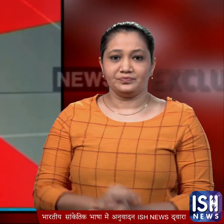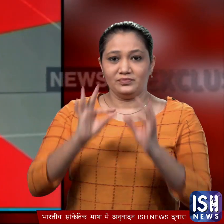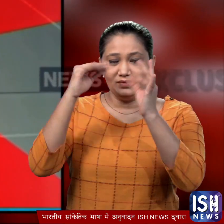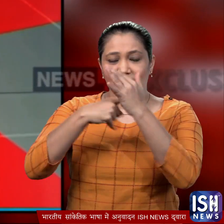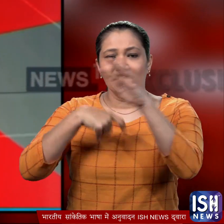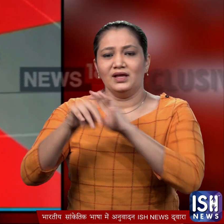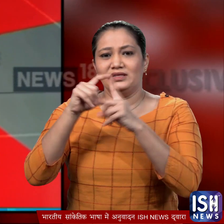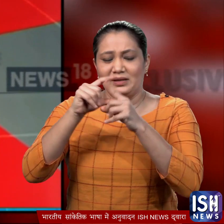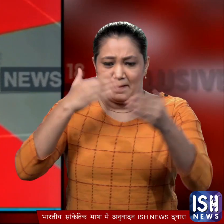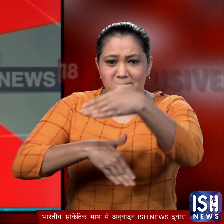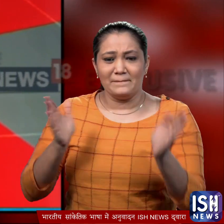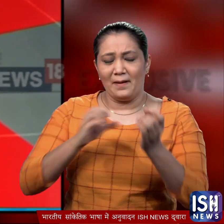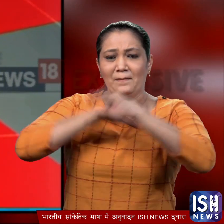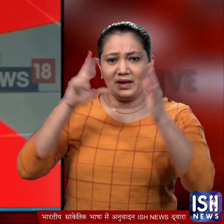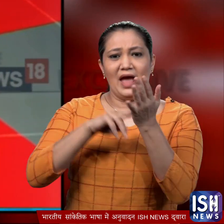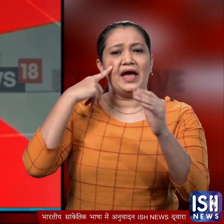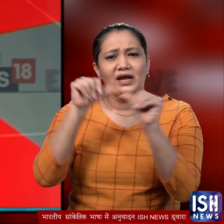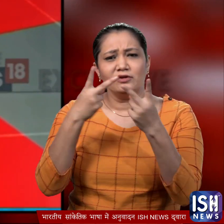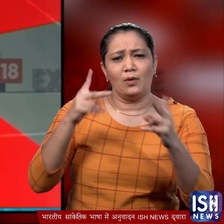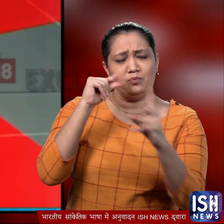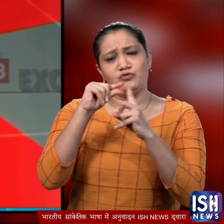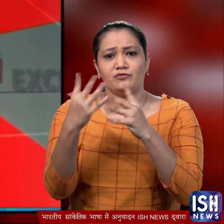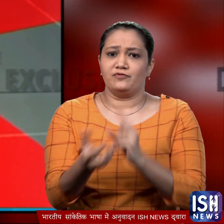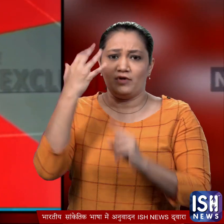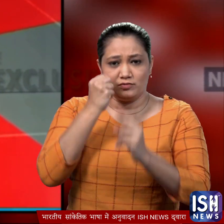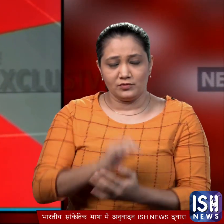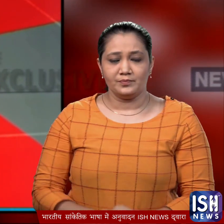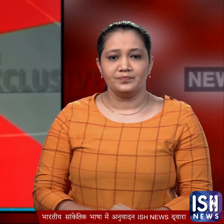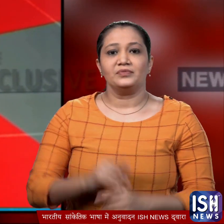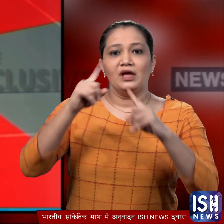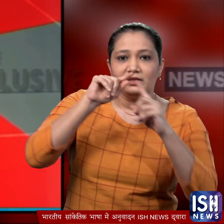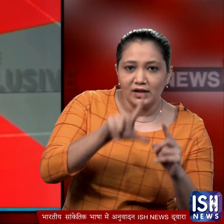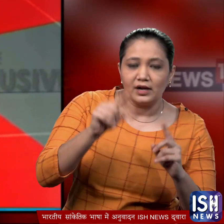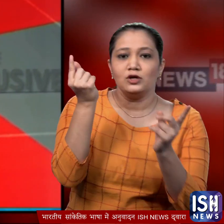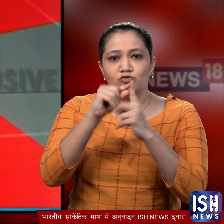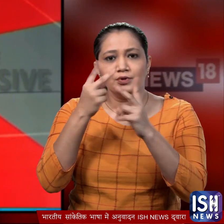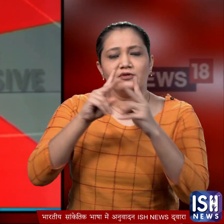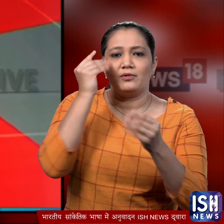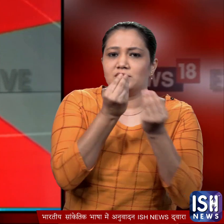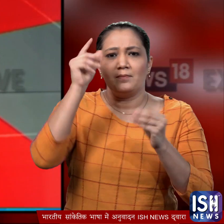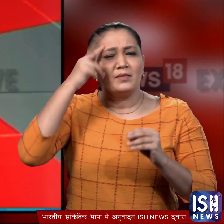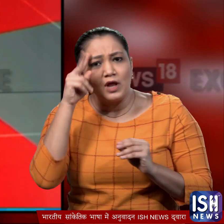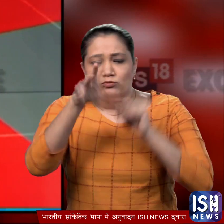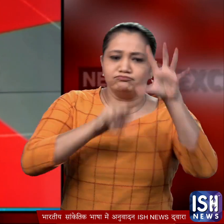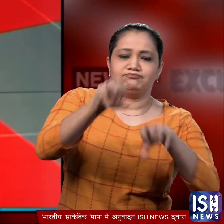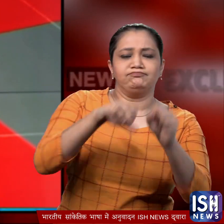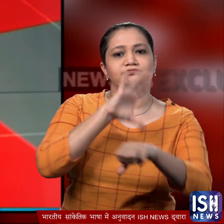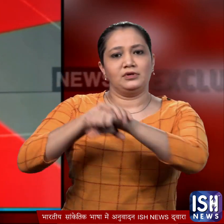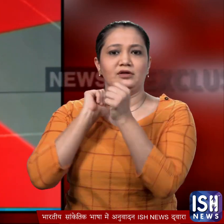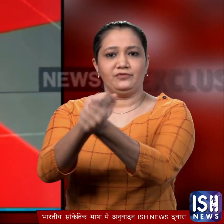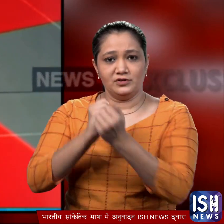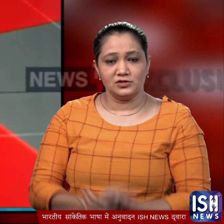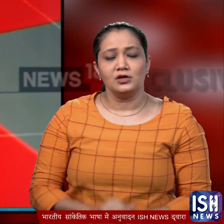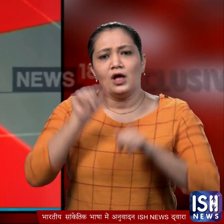दरभंगा में हुए पार्सल ब्लास्ट मामले में एनआईए को कई सबूत मिले। इस मामले में तेलंगाना और यूपी से कुछ संदिग्ध लोगों को गिरफ्तार भी किया गया। खबर